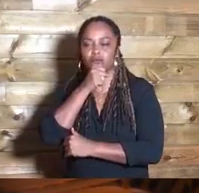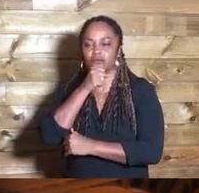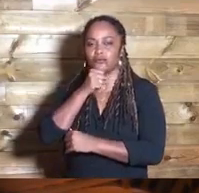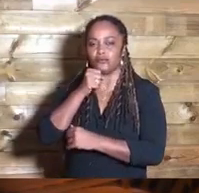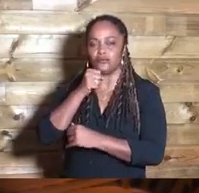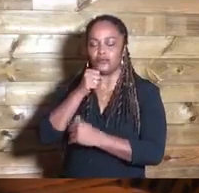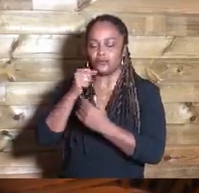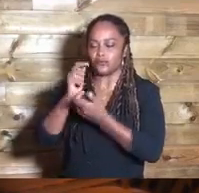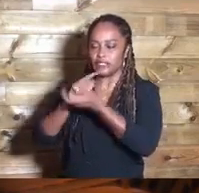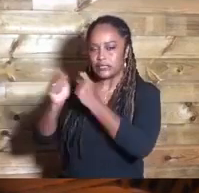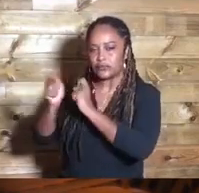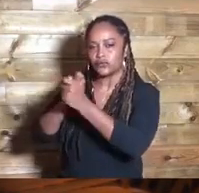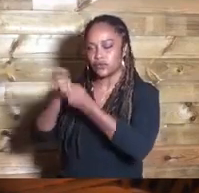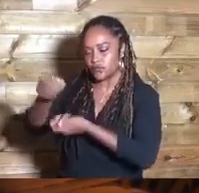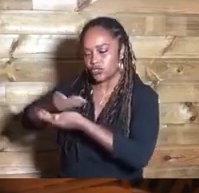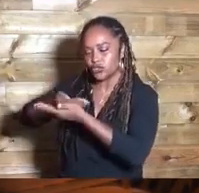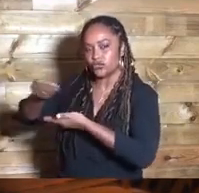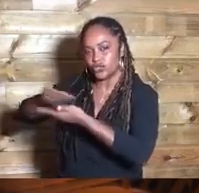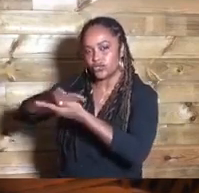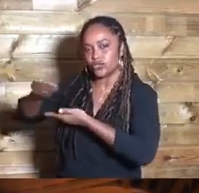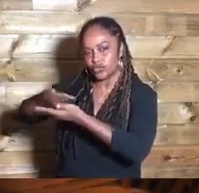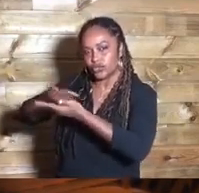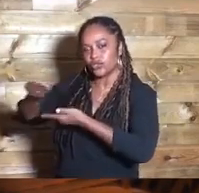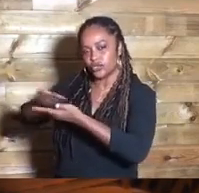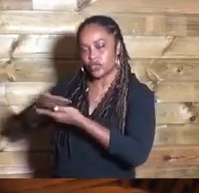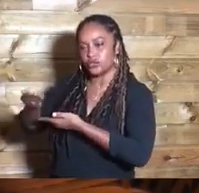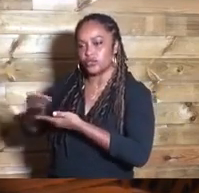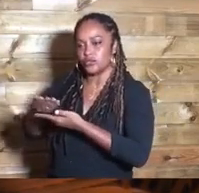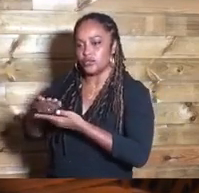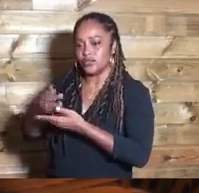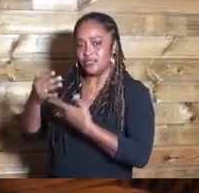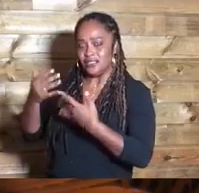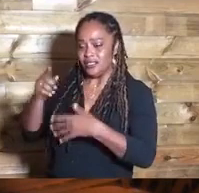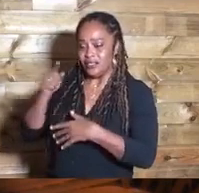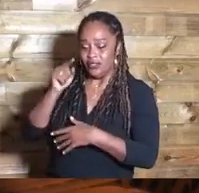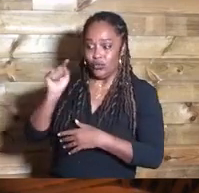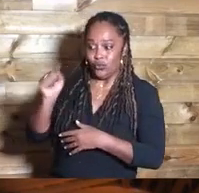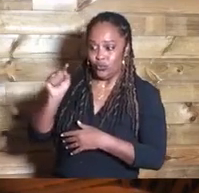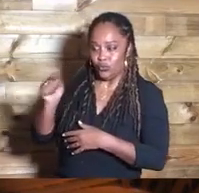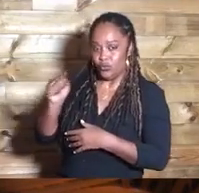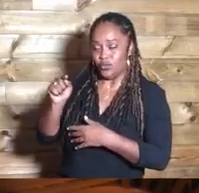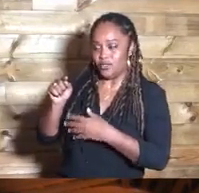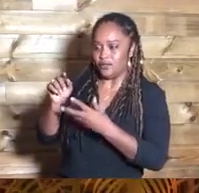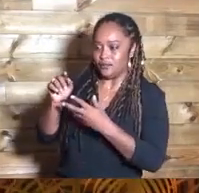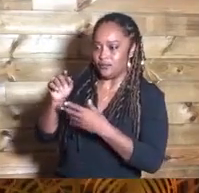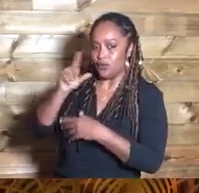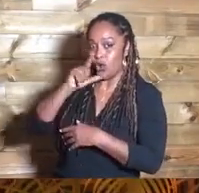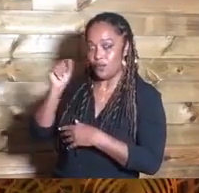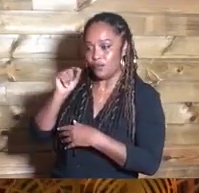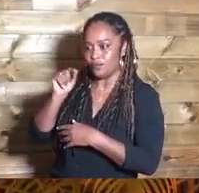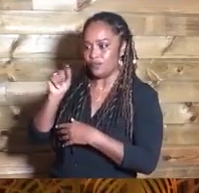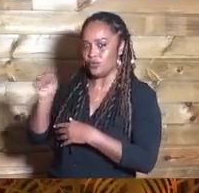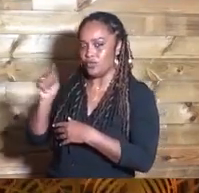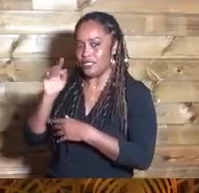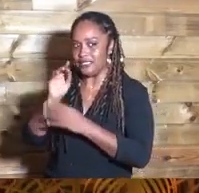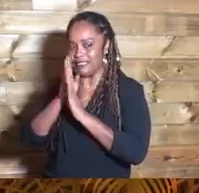Gérard Lockel. Si qu'a permis de dénommer Noaï. Parce que son beau qui est tellement discret, qui est tellement à pas, mais on a envie de dire ça quand